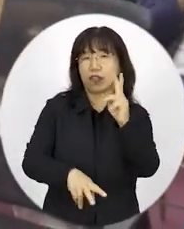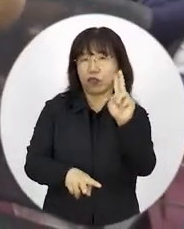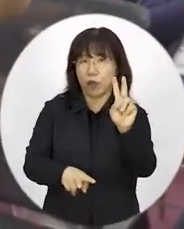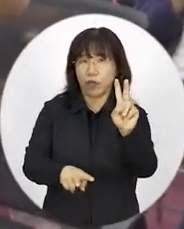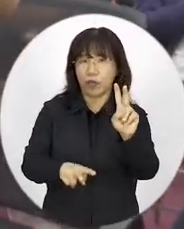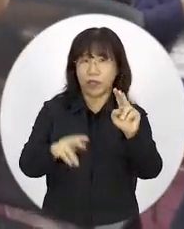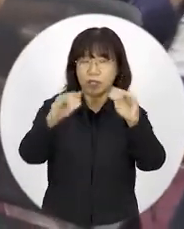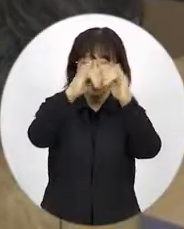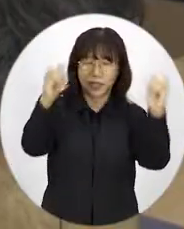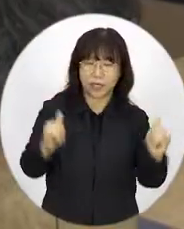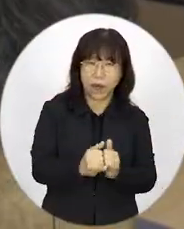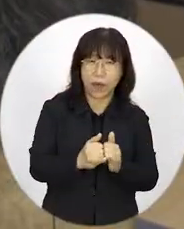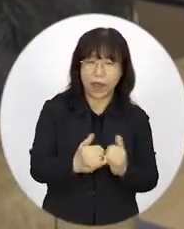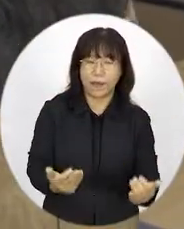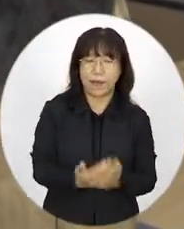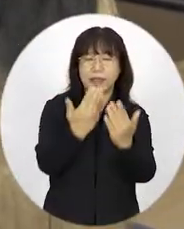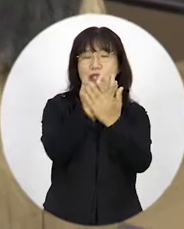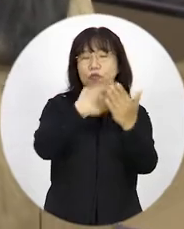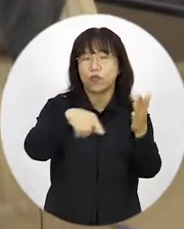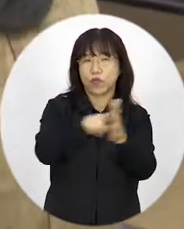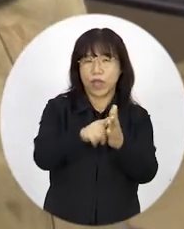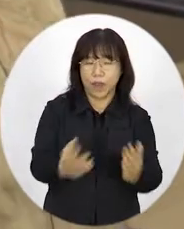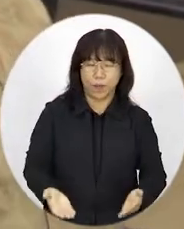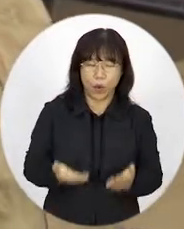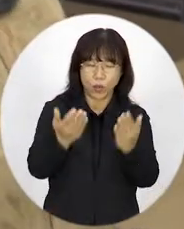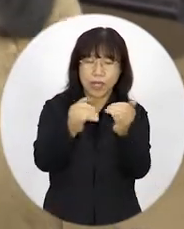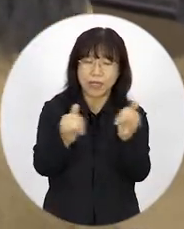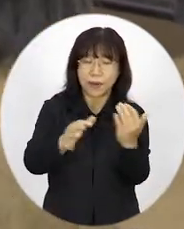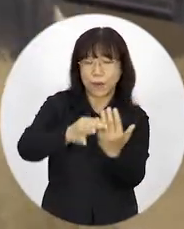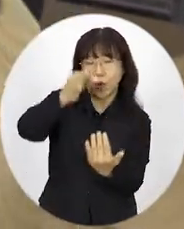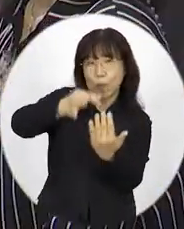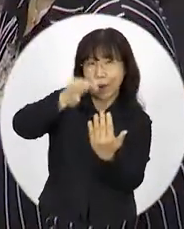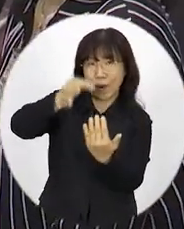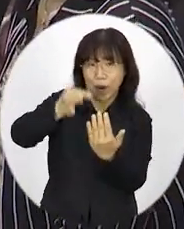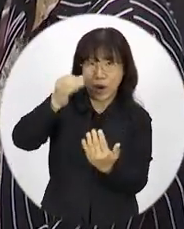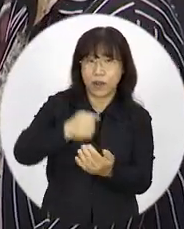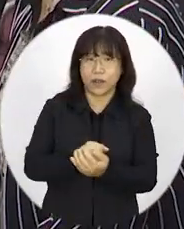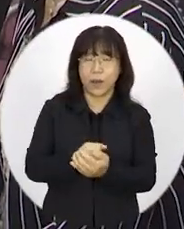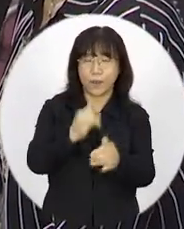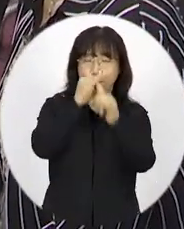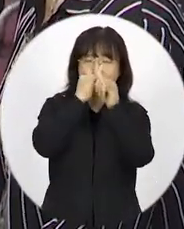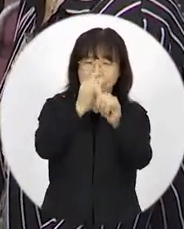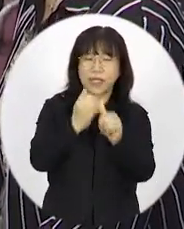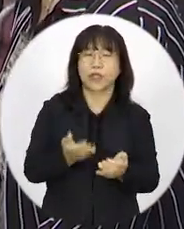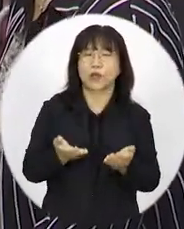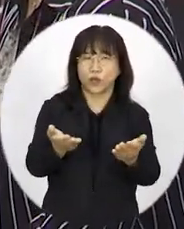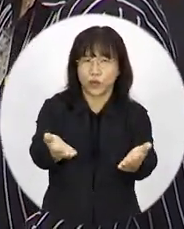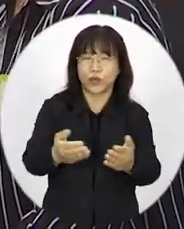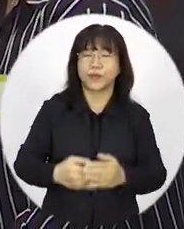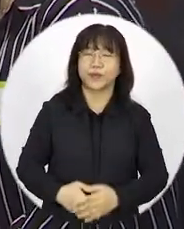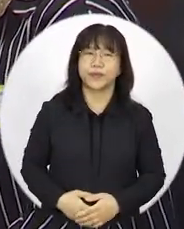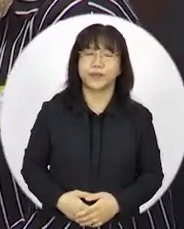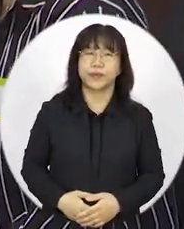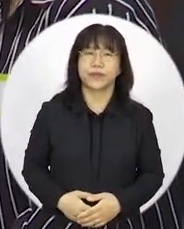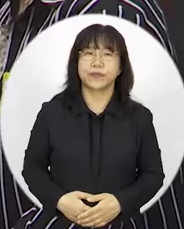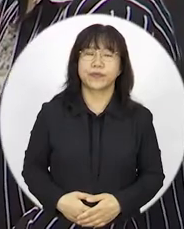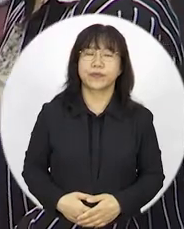걸쳐 지역사회 발전을 위해 헌신 봉사한 모범 선행구민을 선정해 표창장을 수여하고 있습니다.